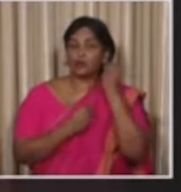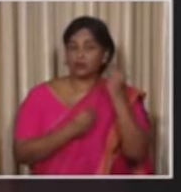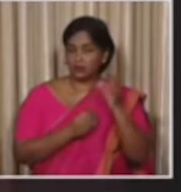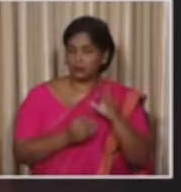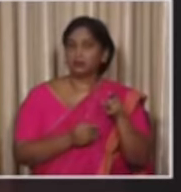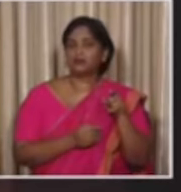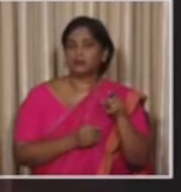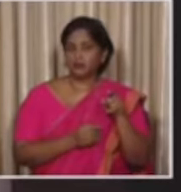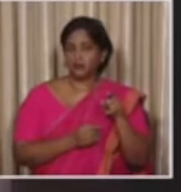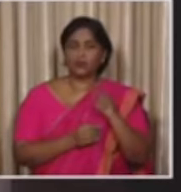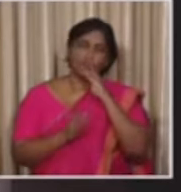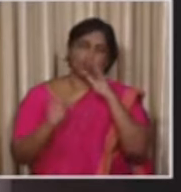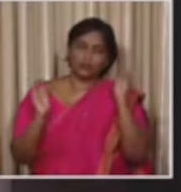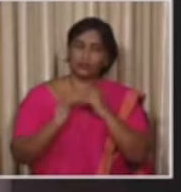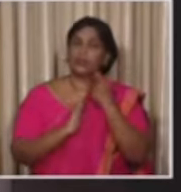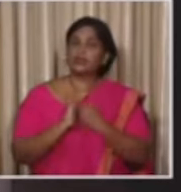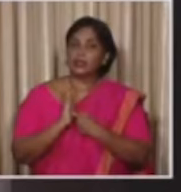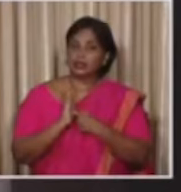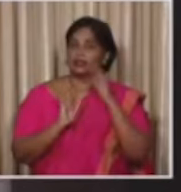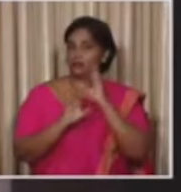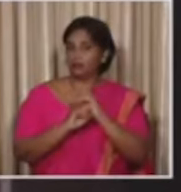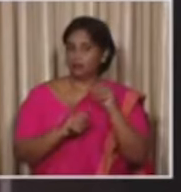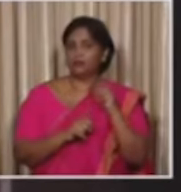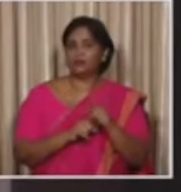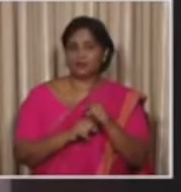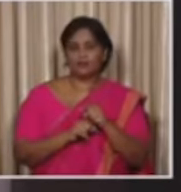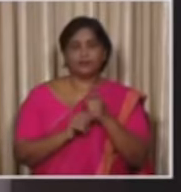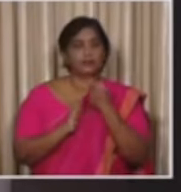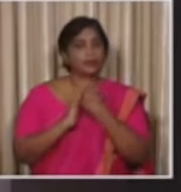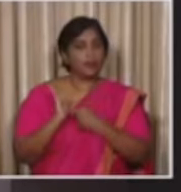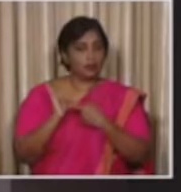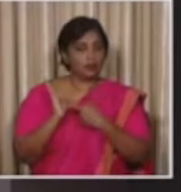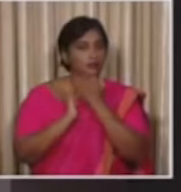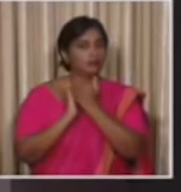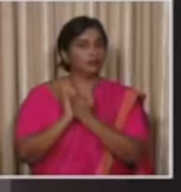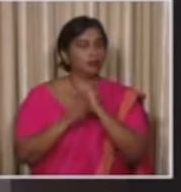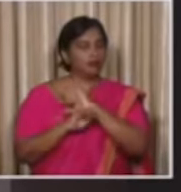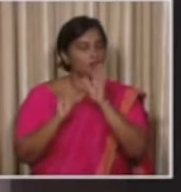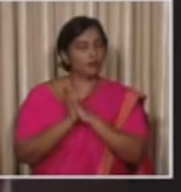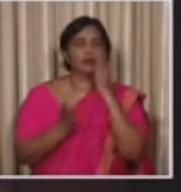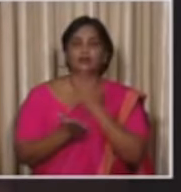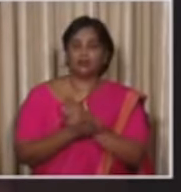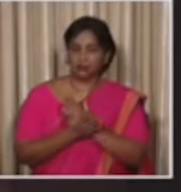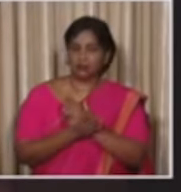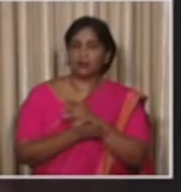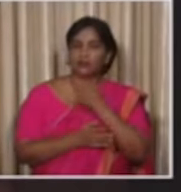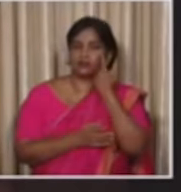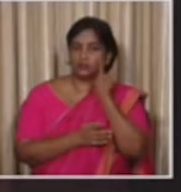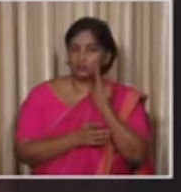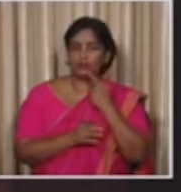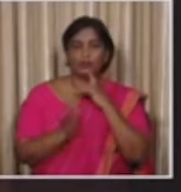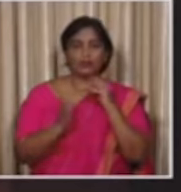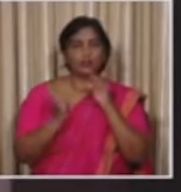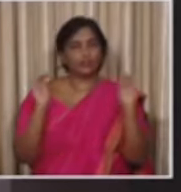දෙන්න අඩුව ගානේ චක්‍රලේඛයක් නිකුත් කරලා මේ පරාට එක්සිකියුෂන්ස් ඔක්කොම නතර කරන්න. මේ අහිංසක